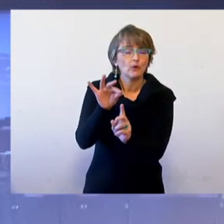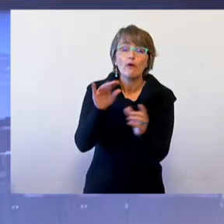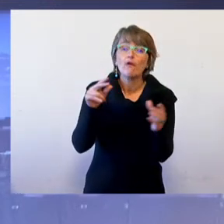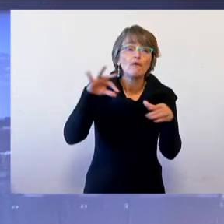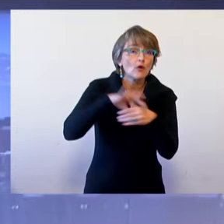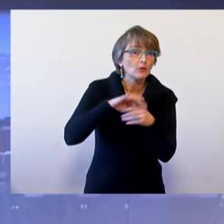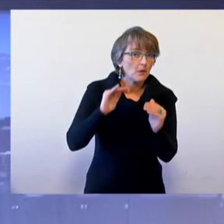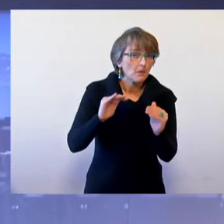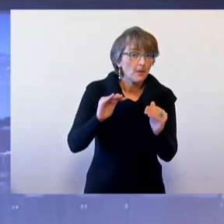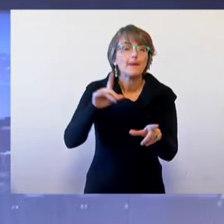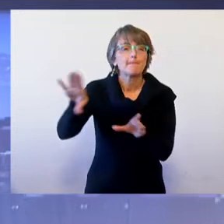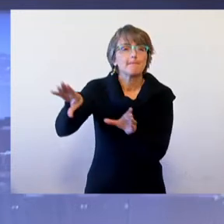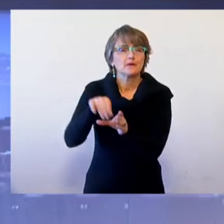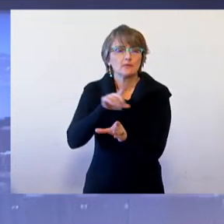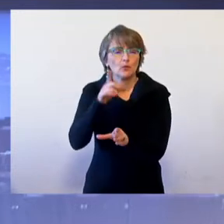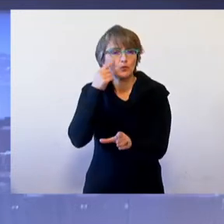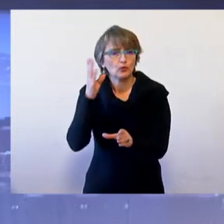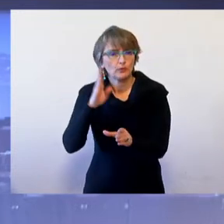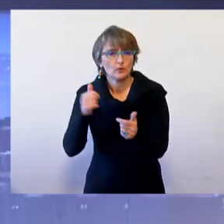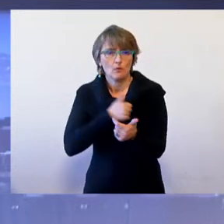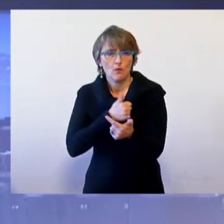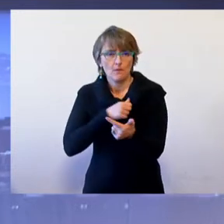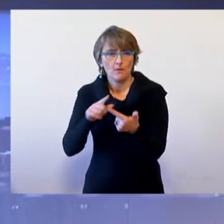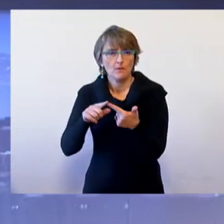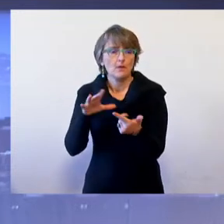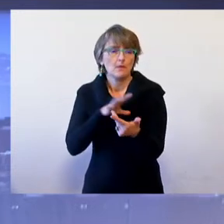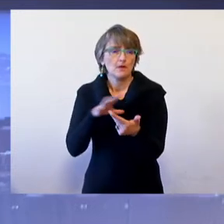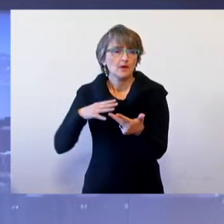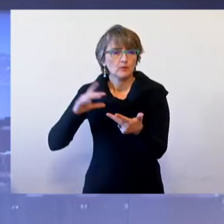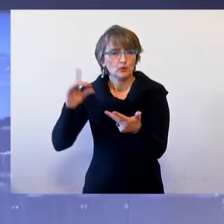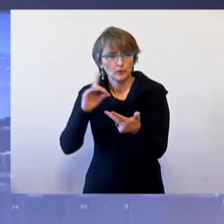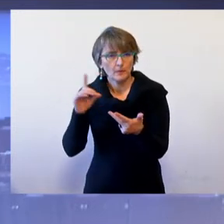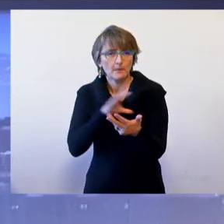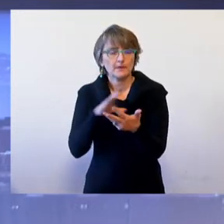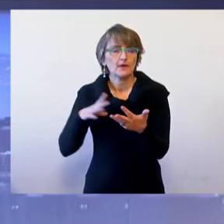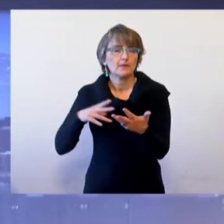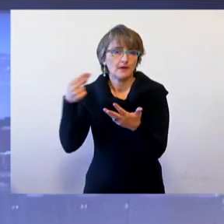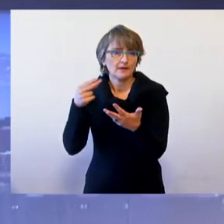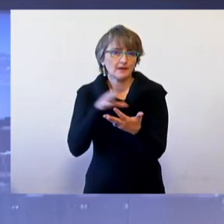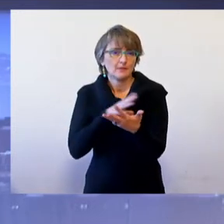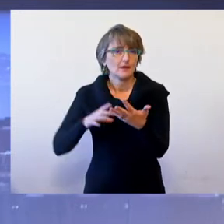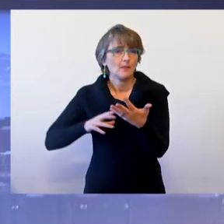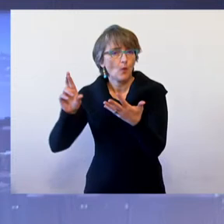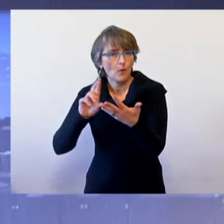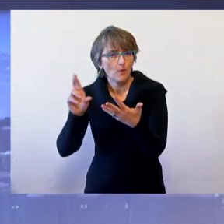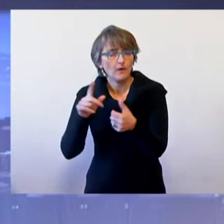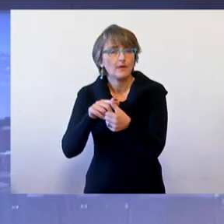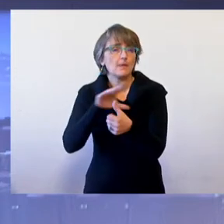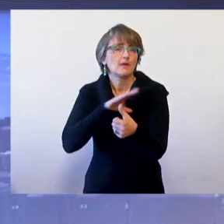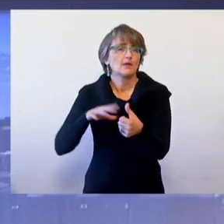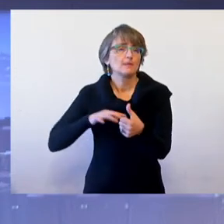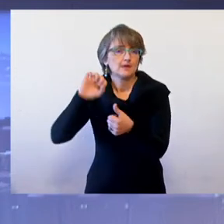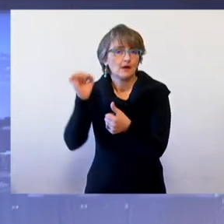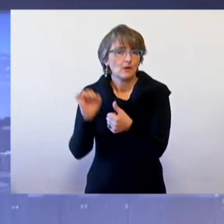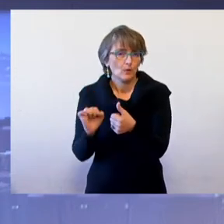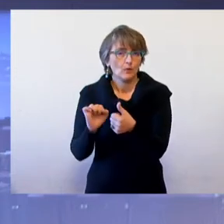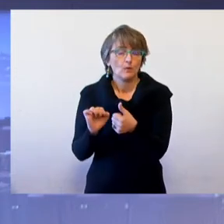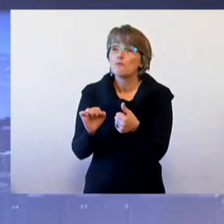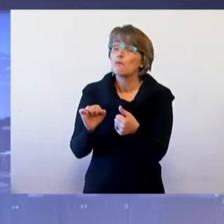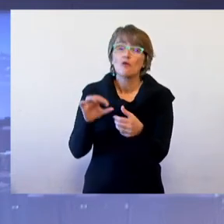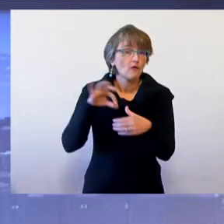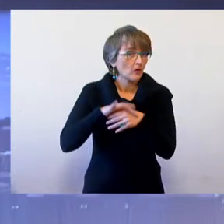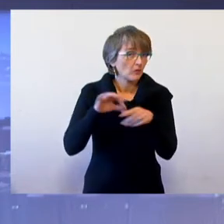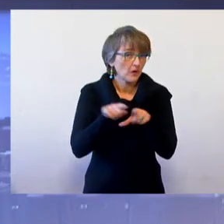vote et ne prennent pas part au vote, monsieur Bélanger, moi-même, madame Dombrocos, madame Naki, madame Robin et madame Serrano. Même